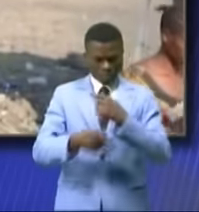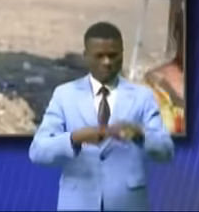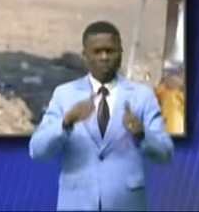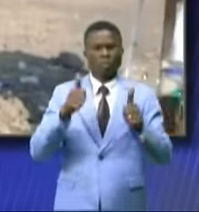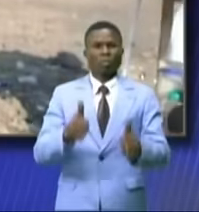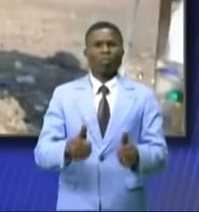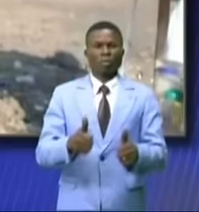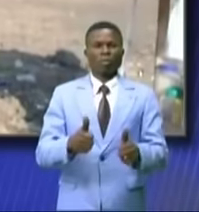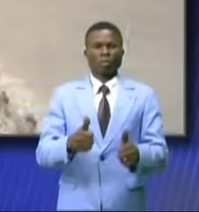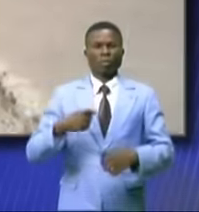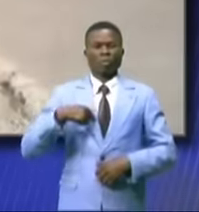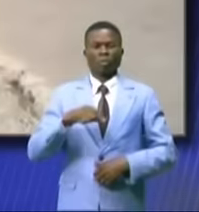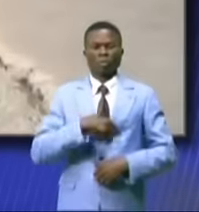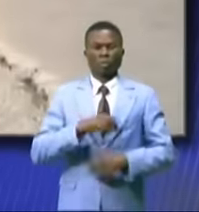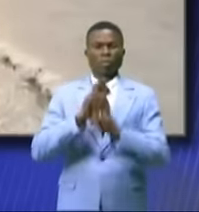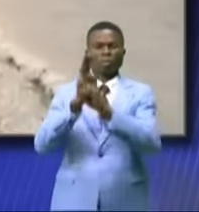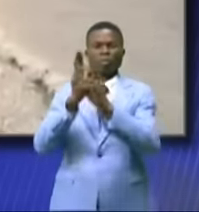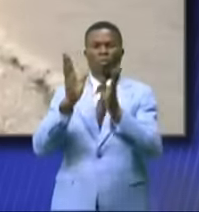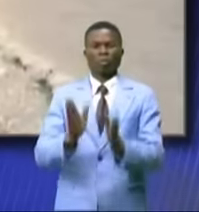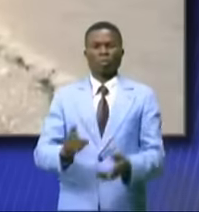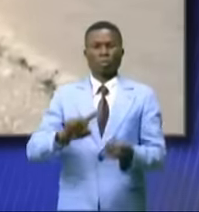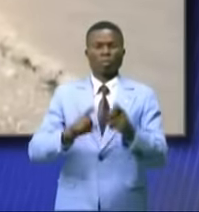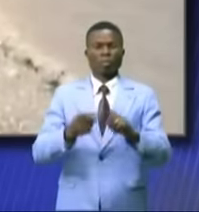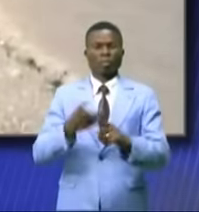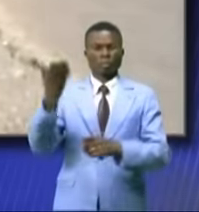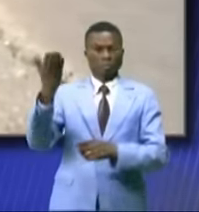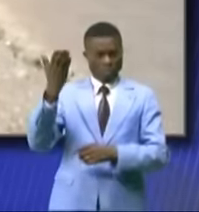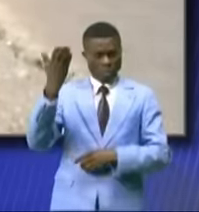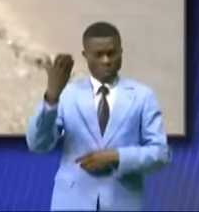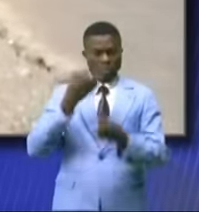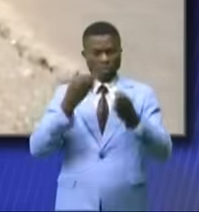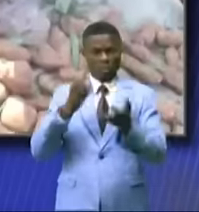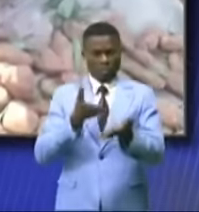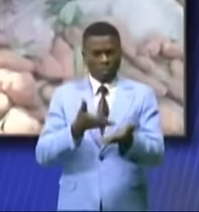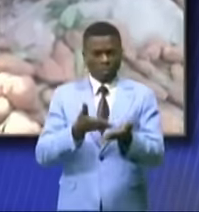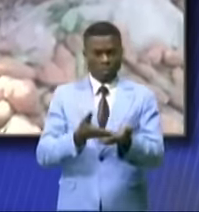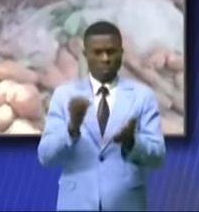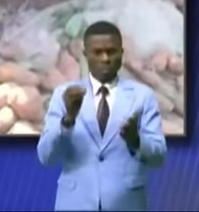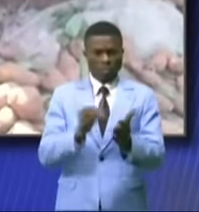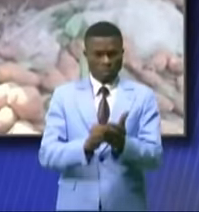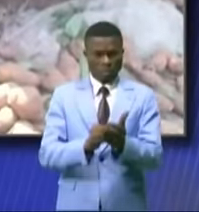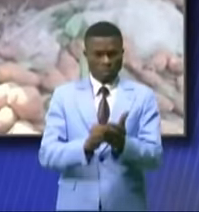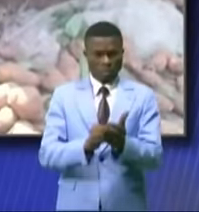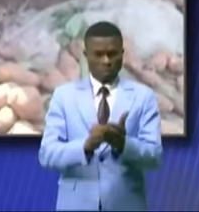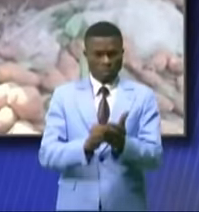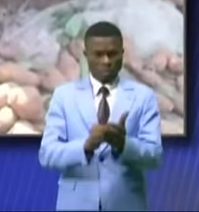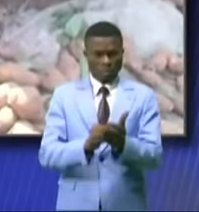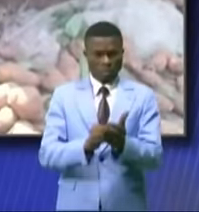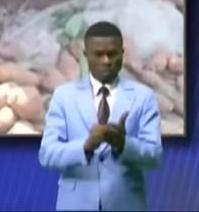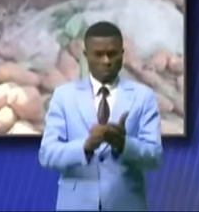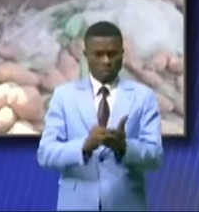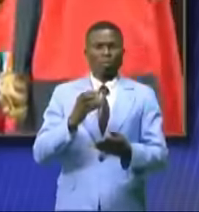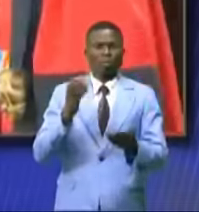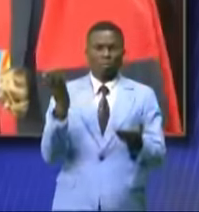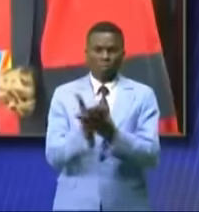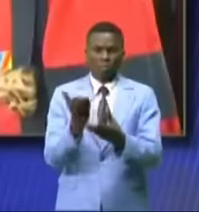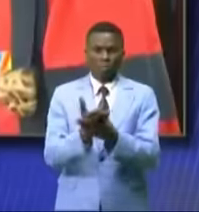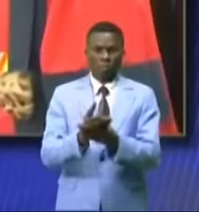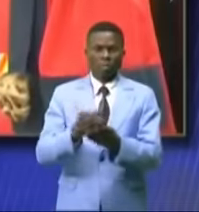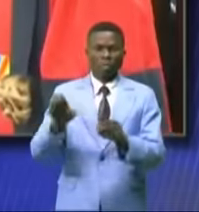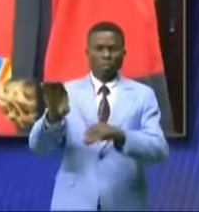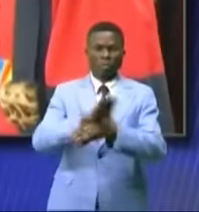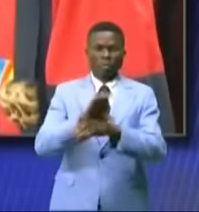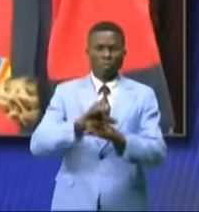normal, nous rapportent nos correspondants sur place. Et puis les arrêts de la Cour